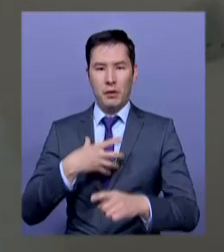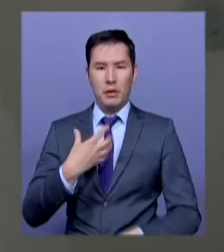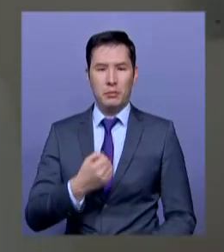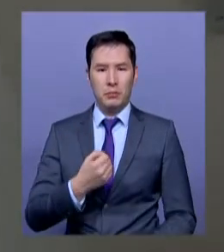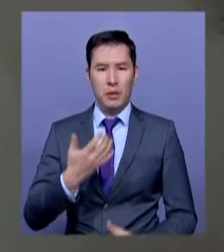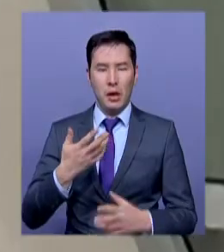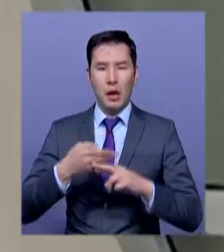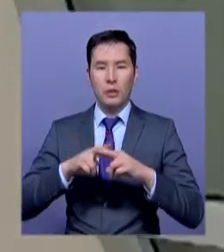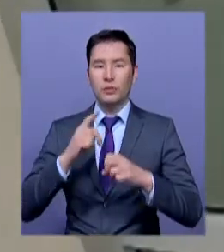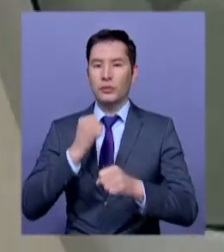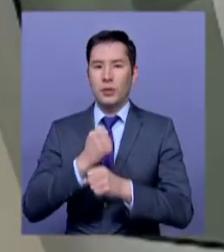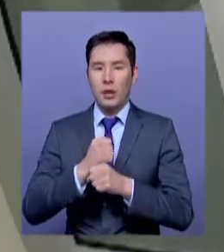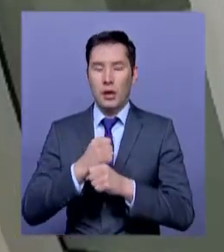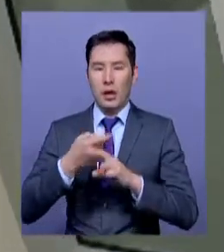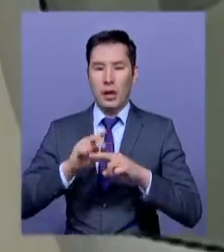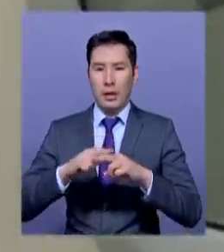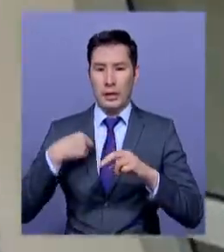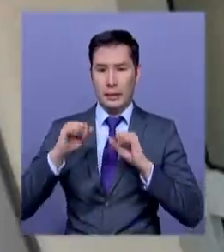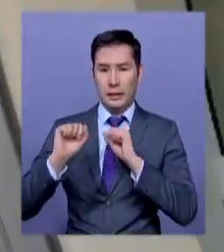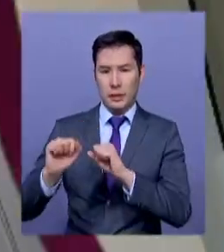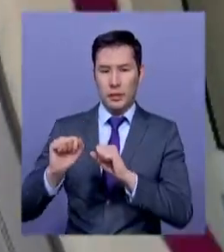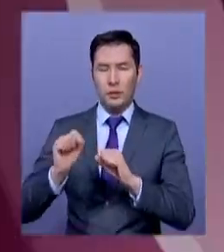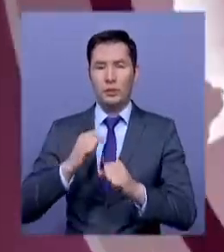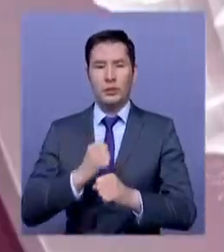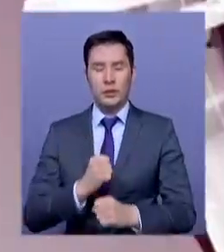қалай қорғанамыз? Дәрігерлер қандай кеңес береді?